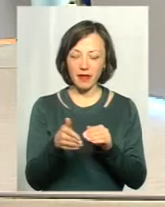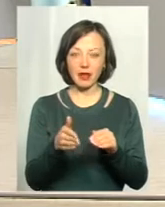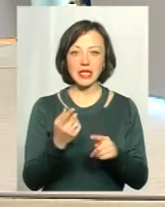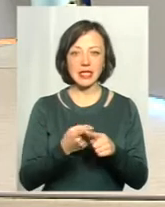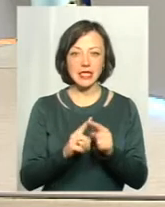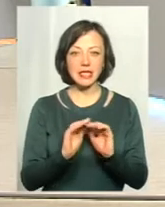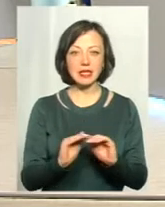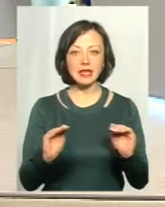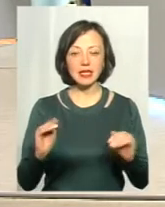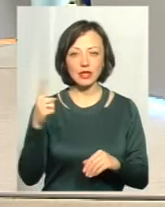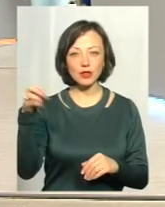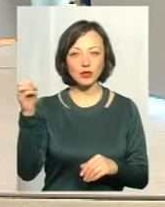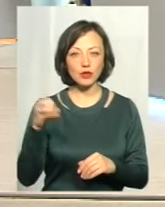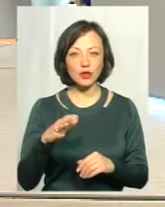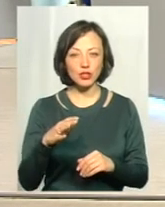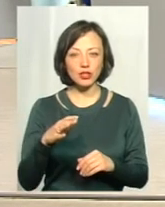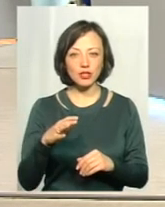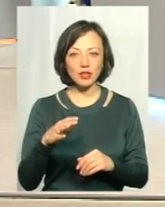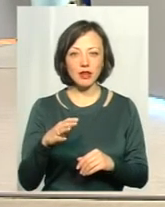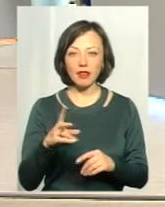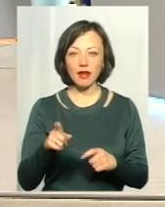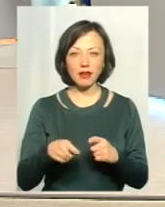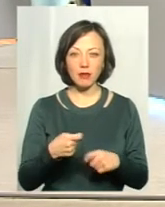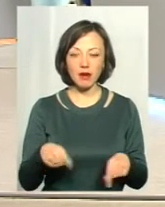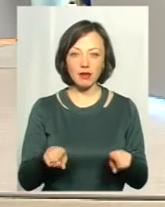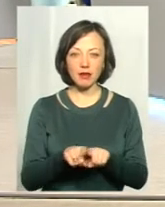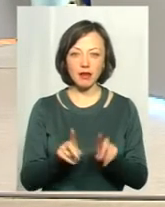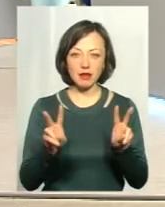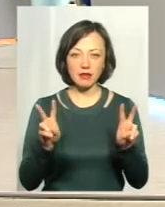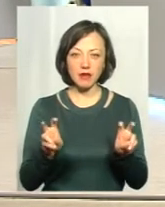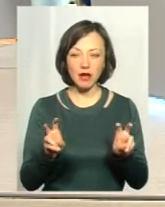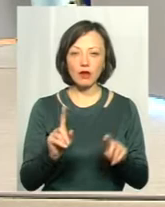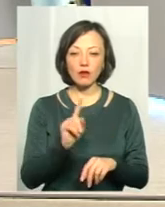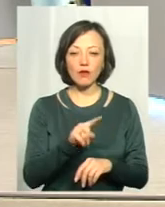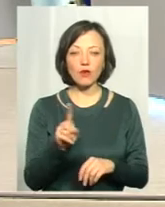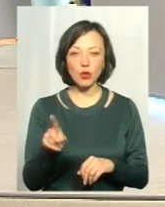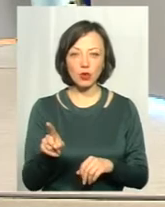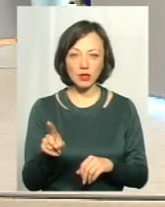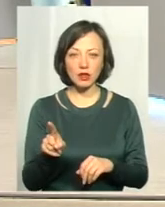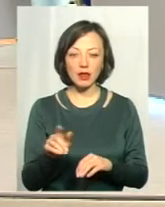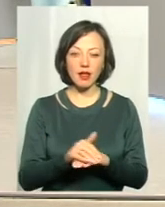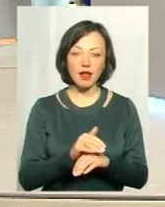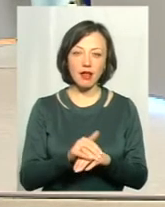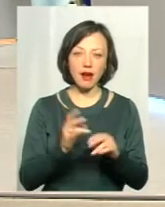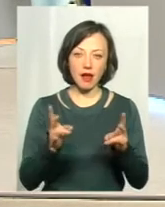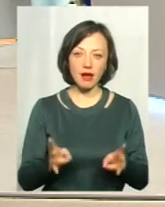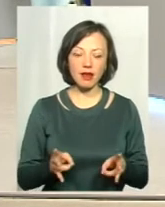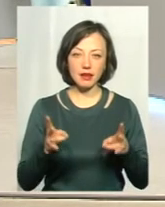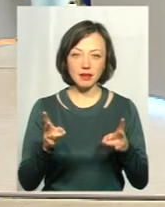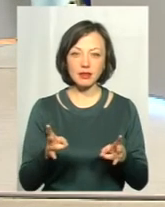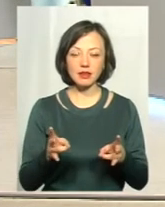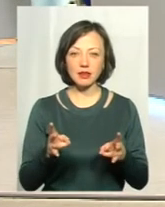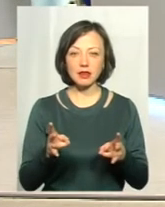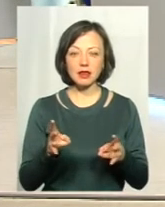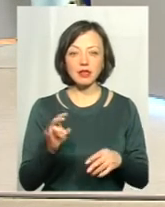ці діти сонячні, не дарма їх так назвали, тому що вони лагідні, той же